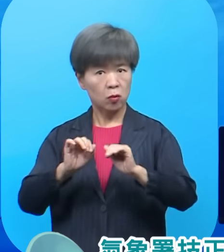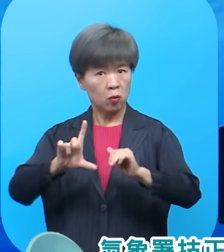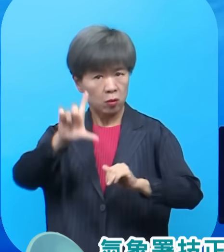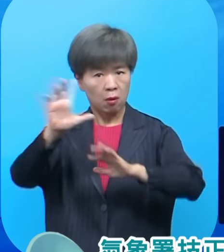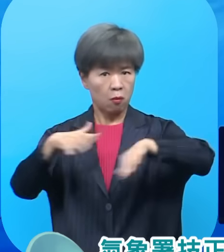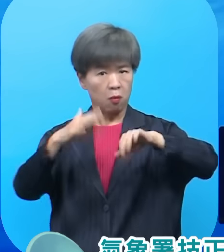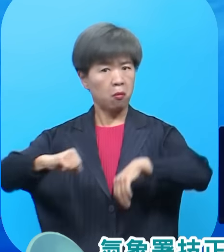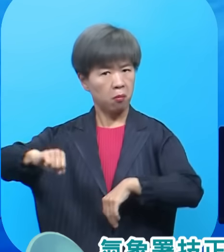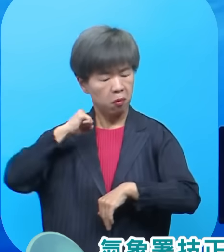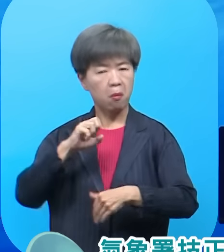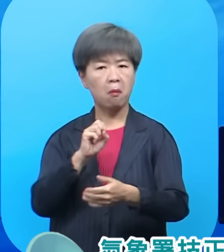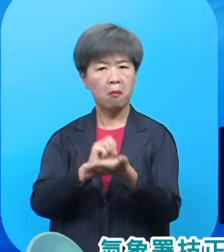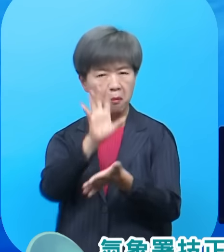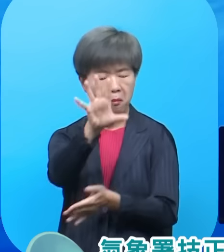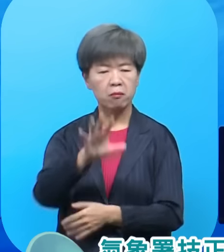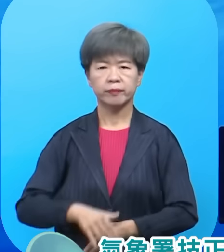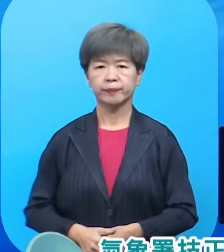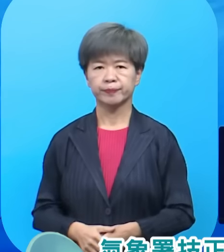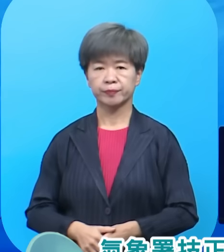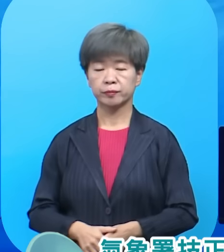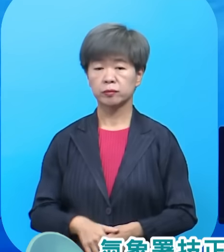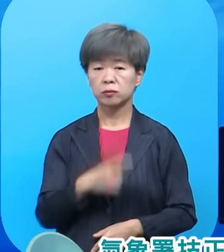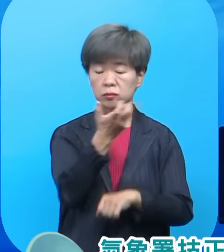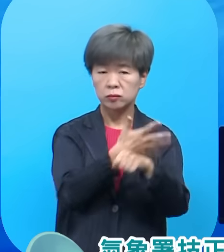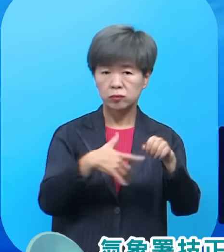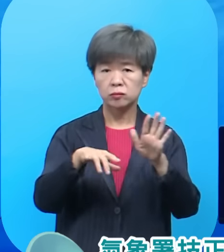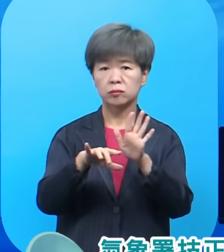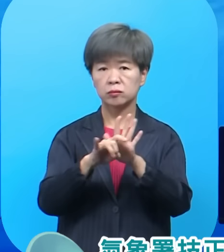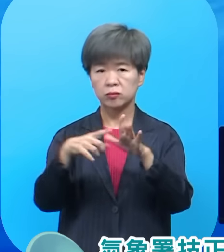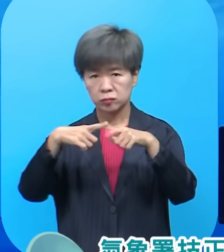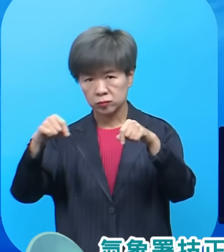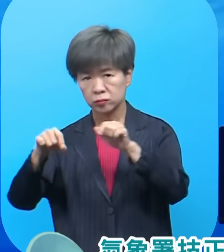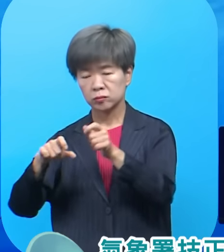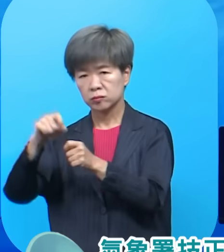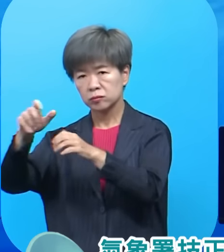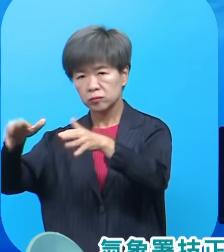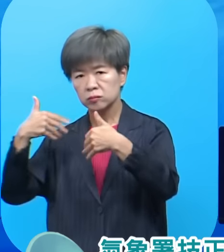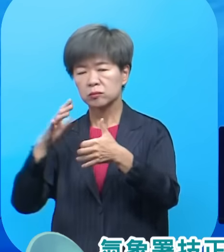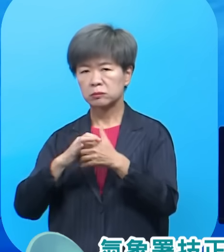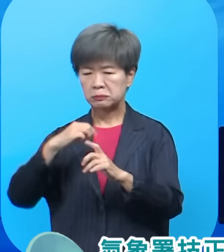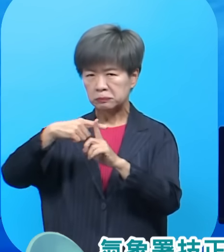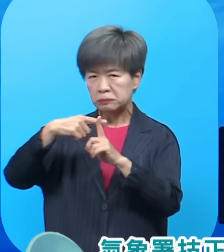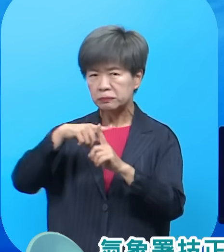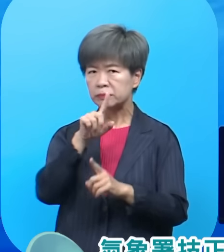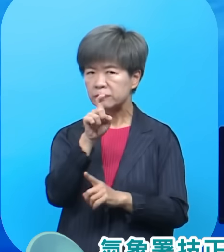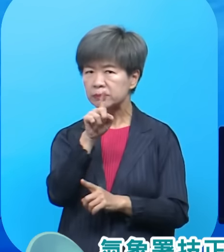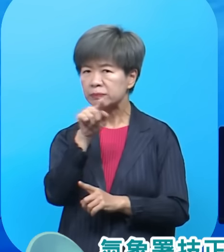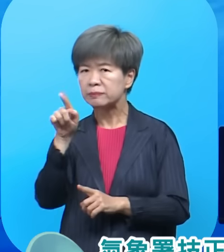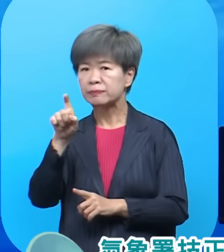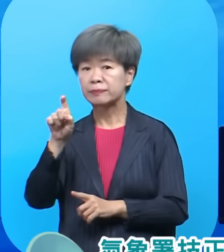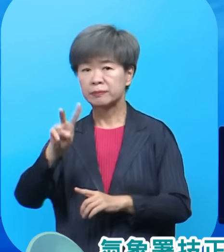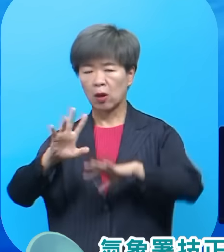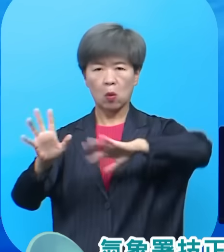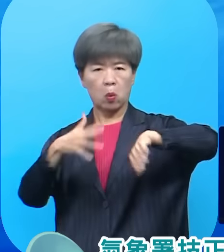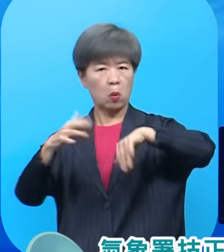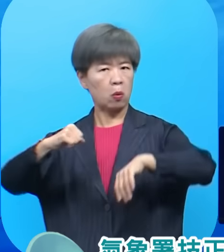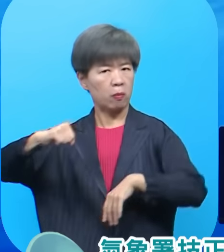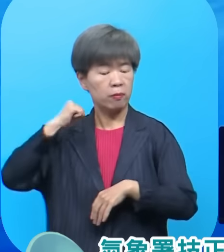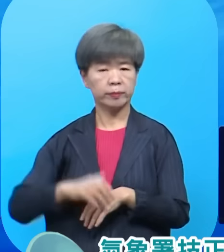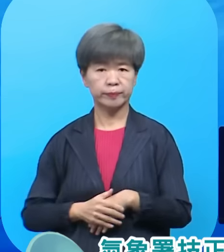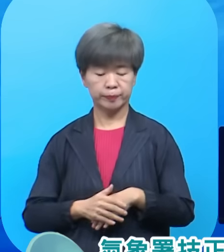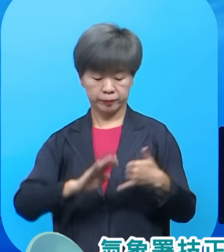报。今天在绿岛、兰屿、恒春靠近台风的地方会有10到12级的强阵风，另外在台